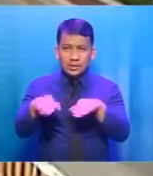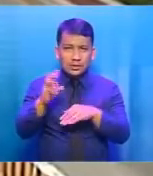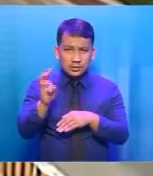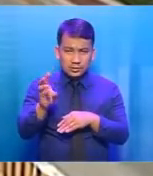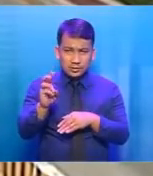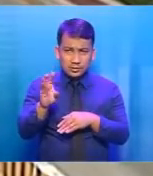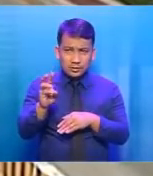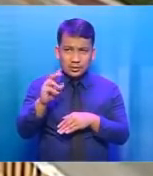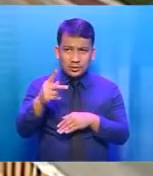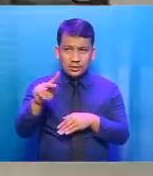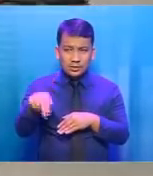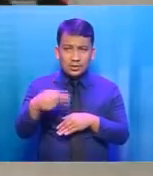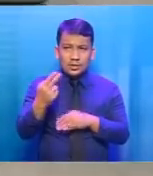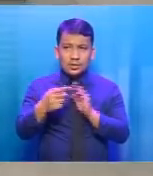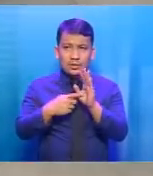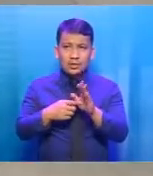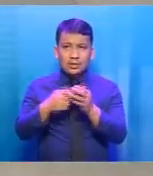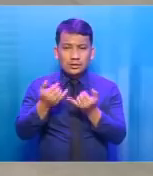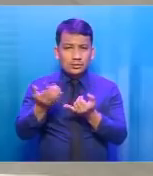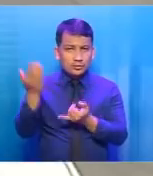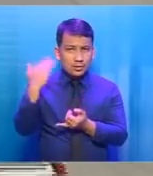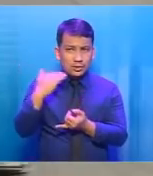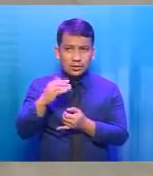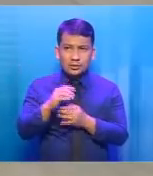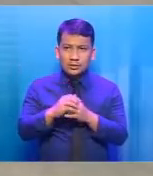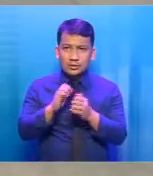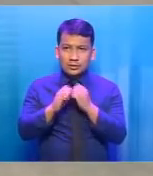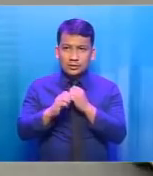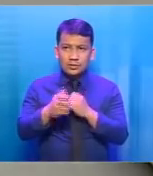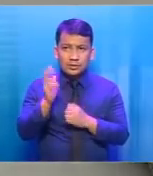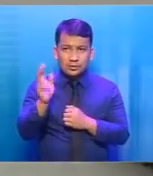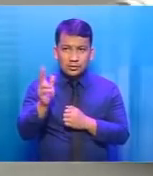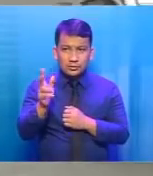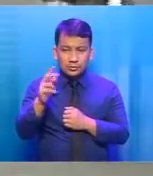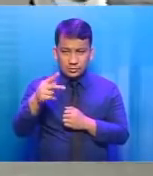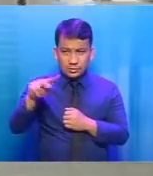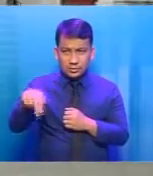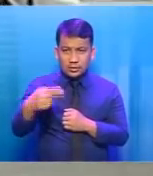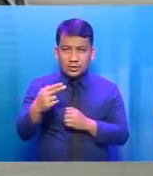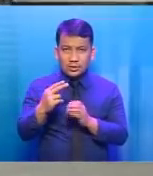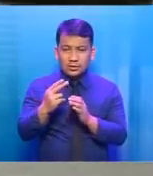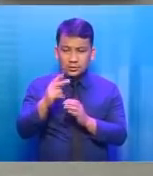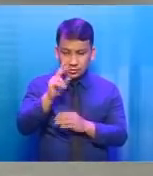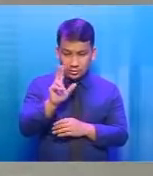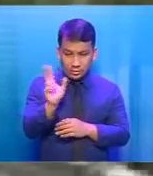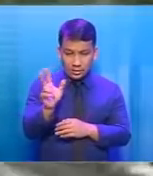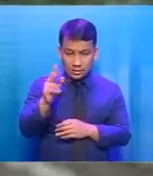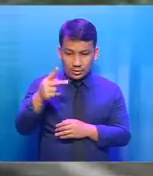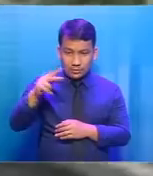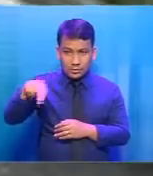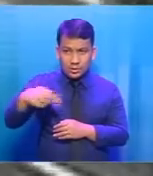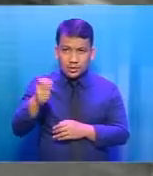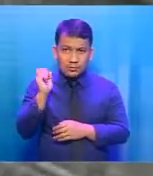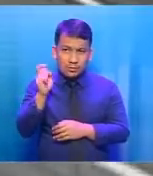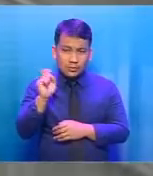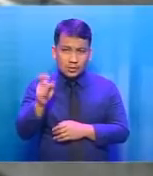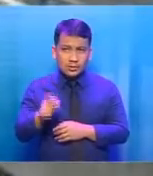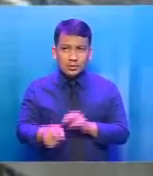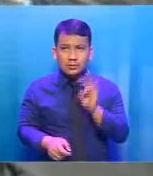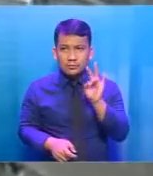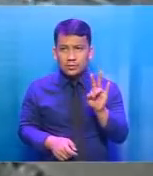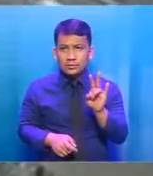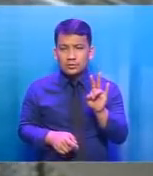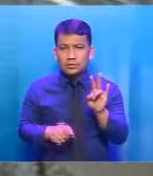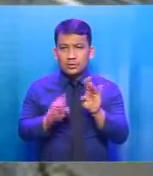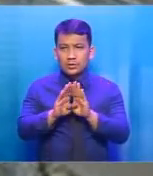16 kilometers per hour ng mga sasakyan noon sa EDSA nasa 30 kilometers per hour na raw ngayon. Pero